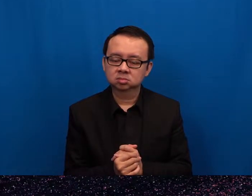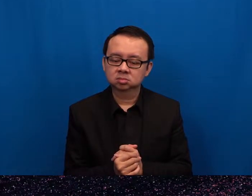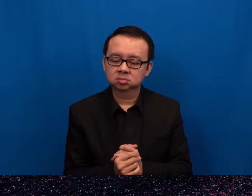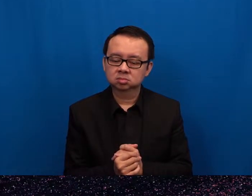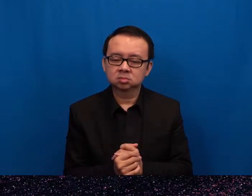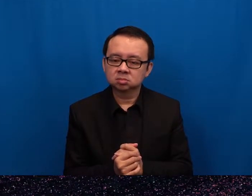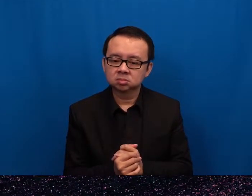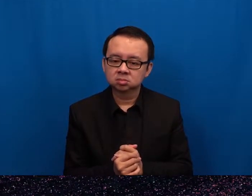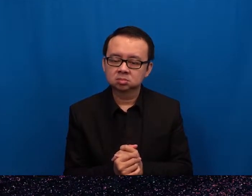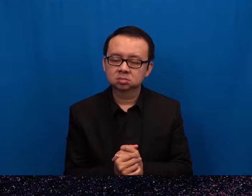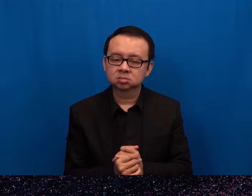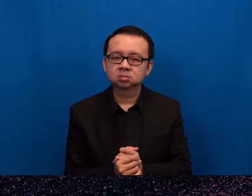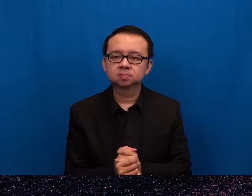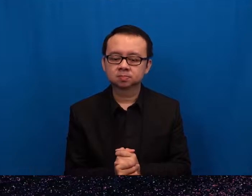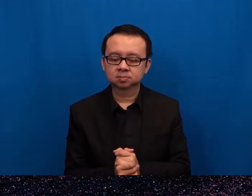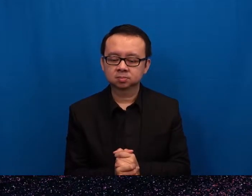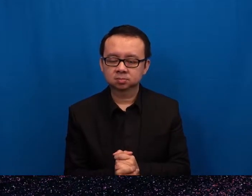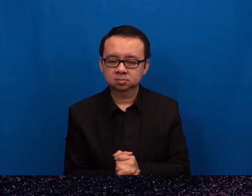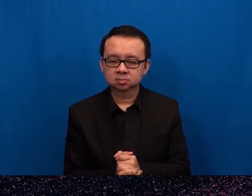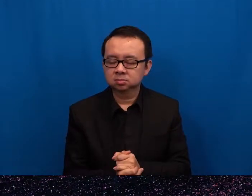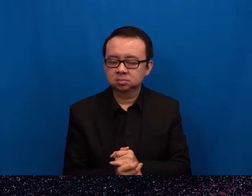Indonesia. Itu panggilan saya di sini untuk charge Anda.